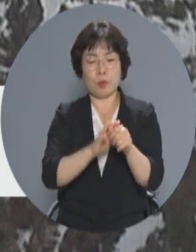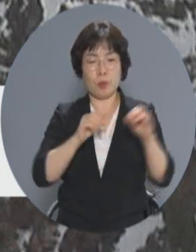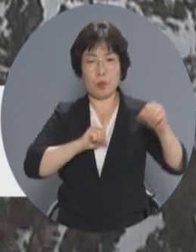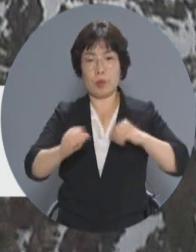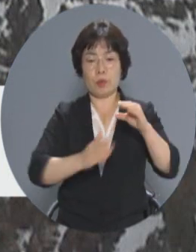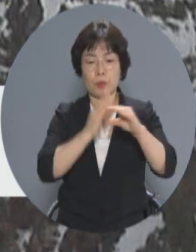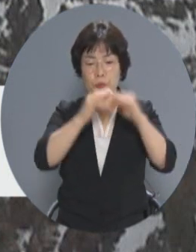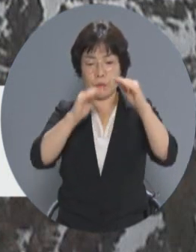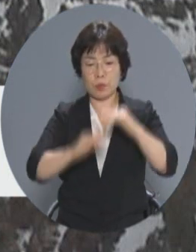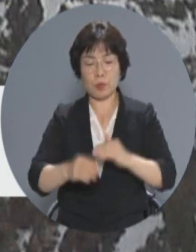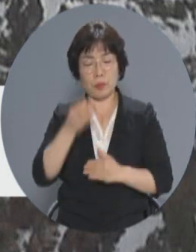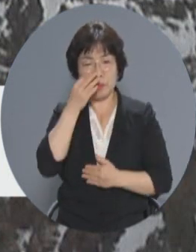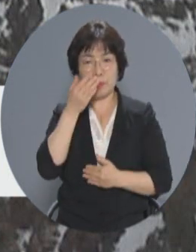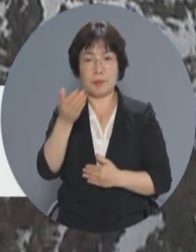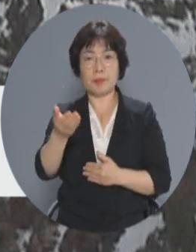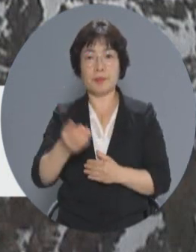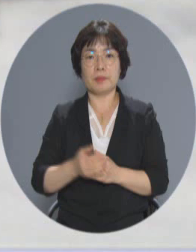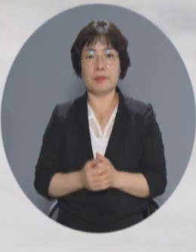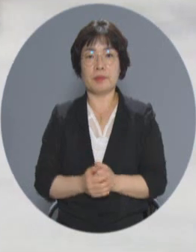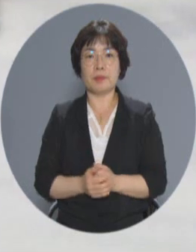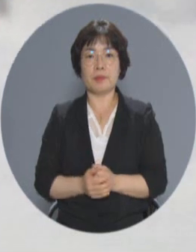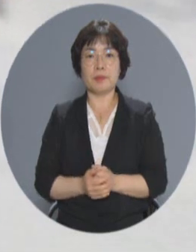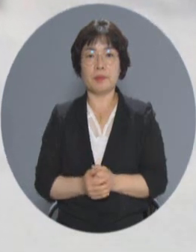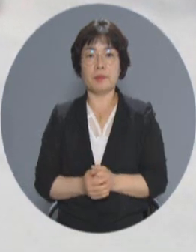기자가 취재했습니다.